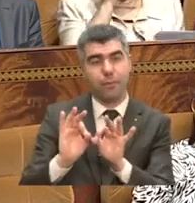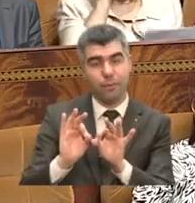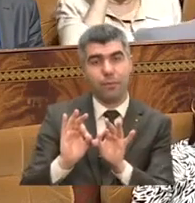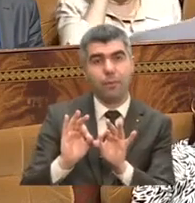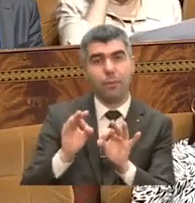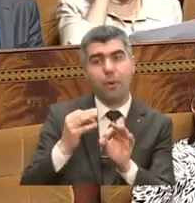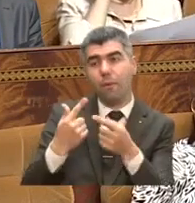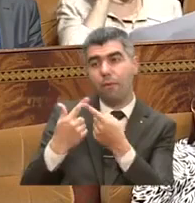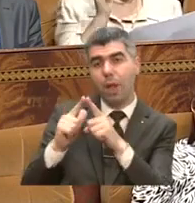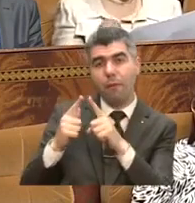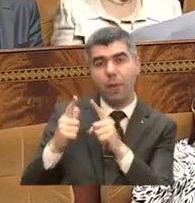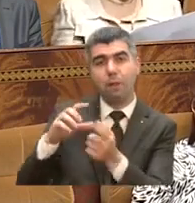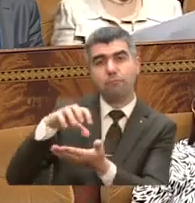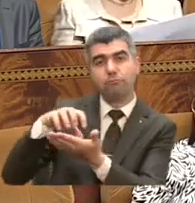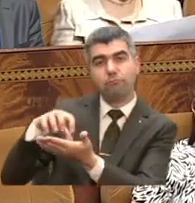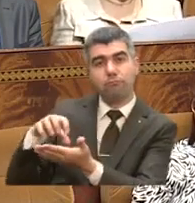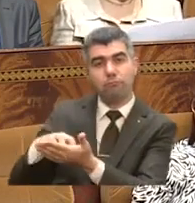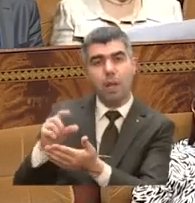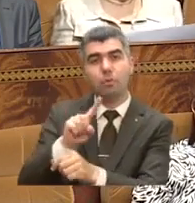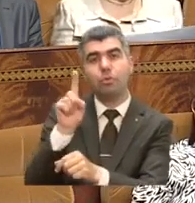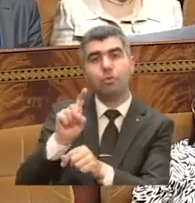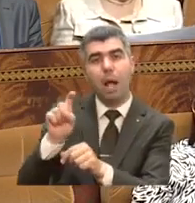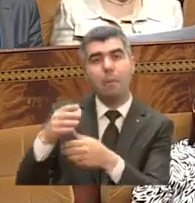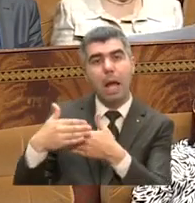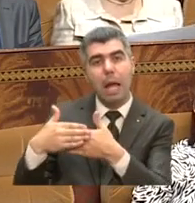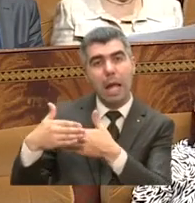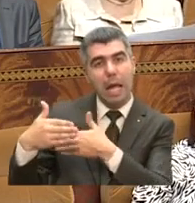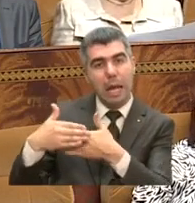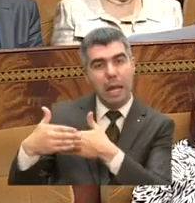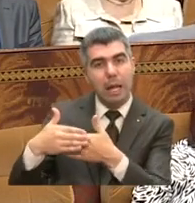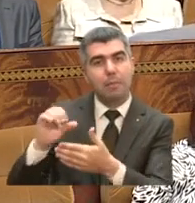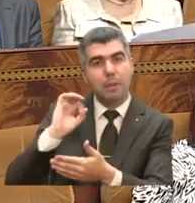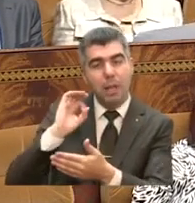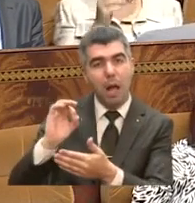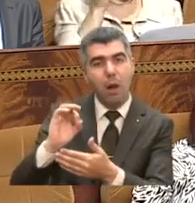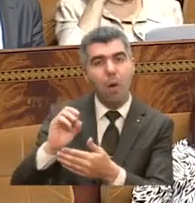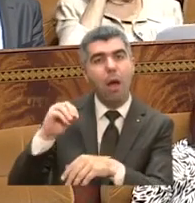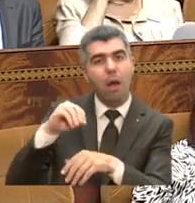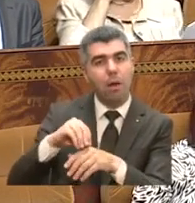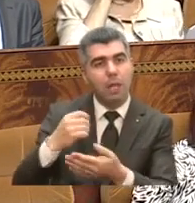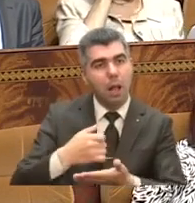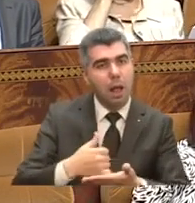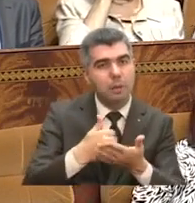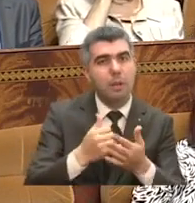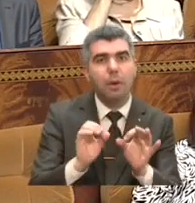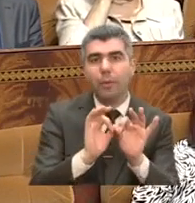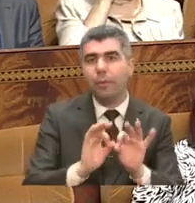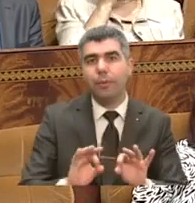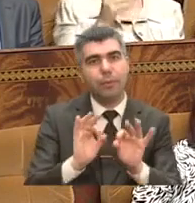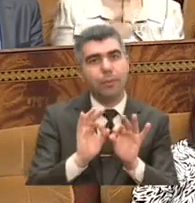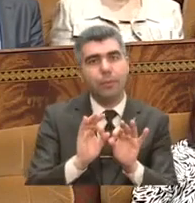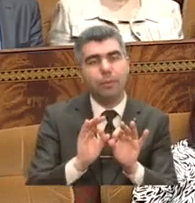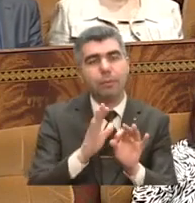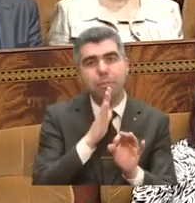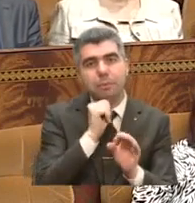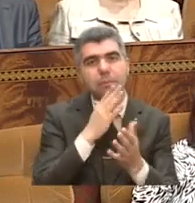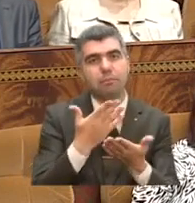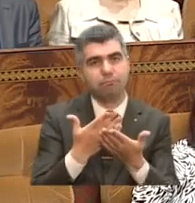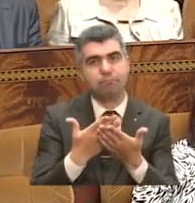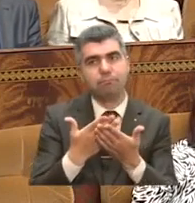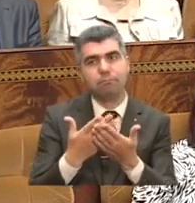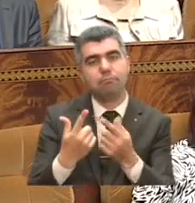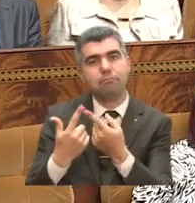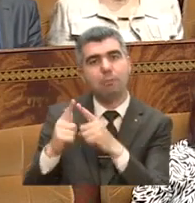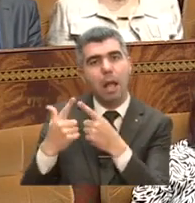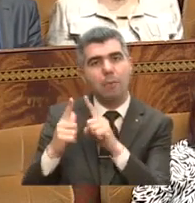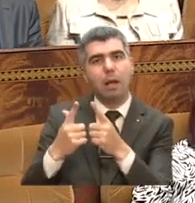باقي الجامعات المجاورة لهذا الإقليم كجامعة ببتازة، جامعة فيفي، جامعة ابن أحمد، عدة